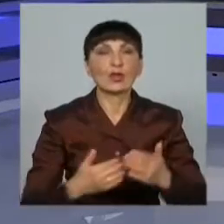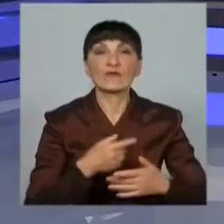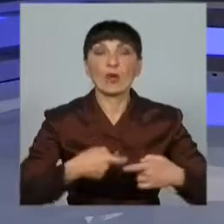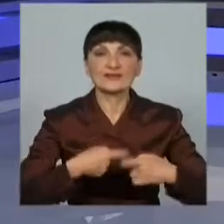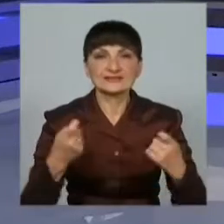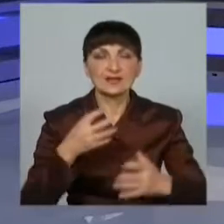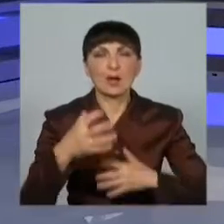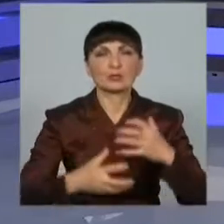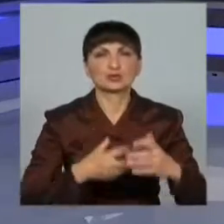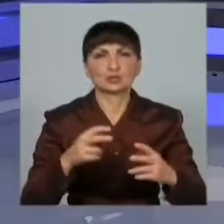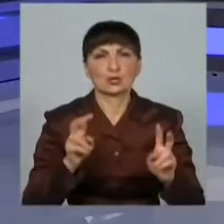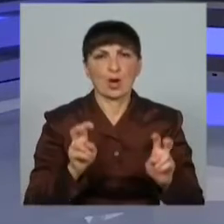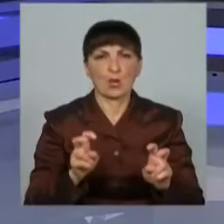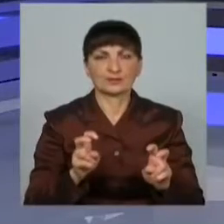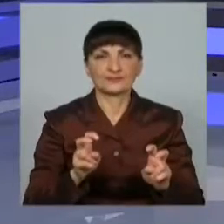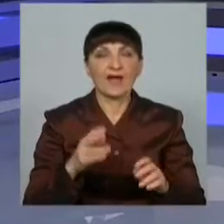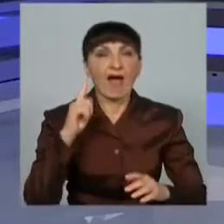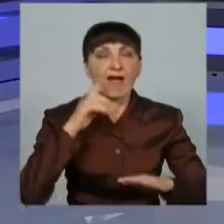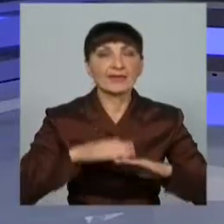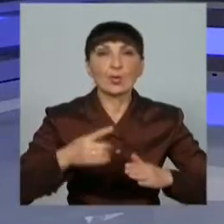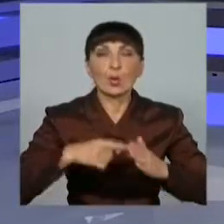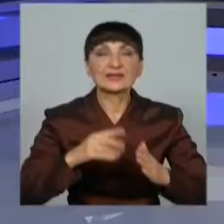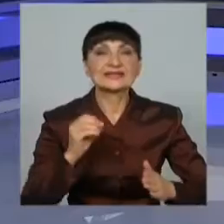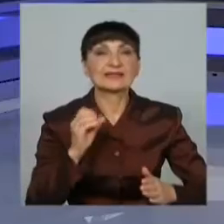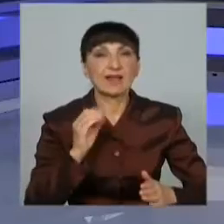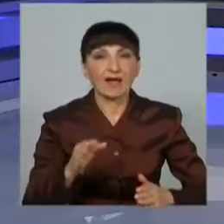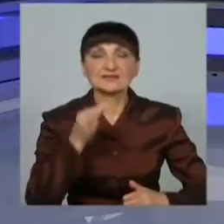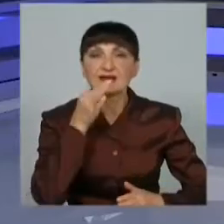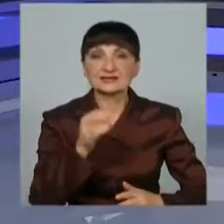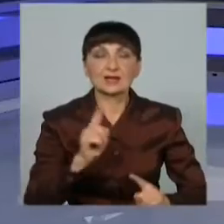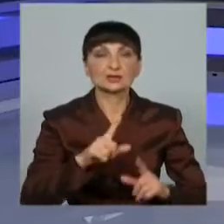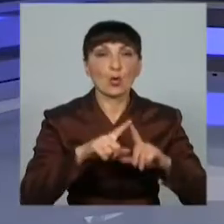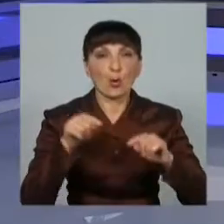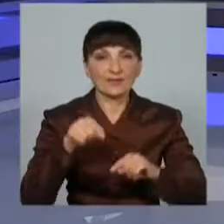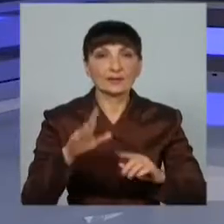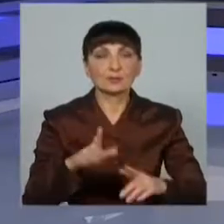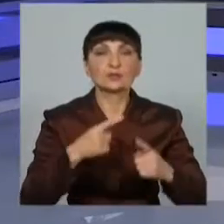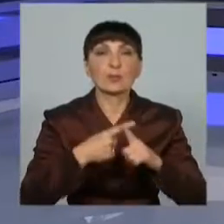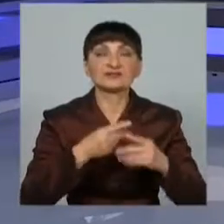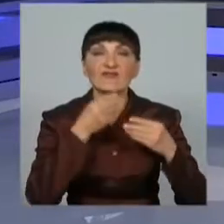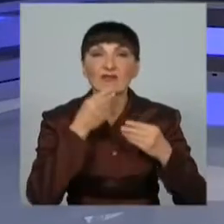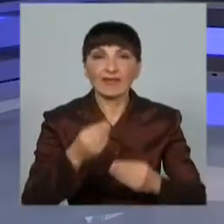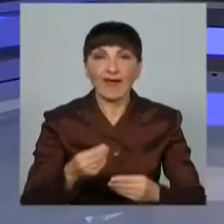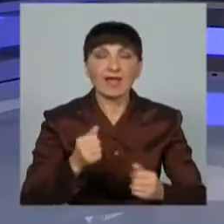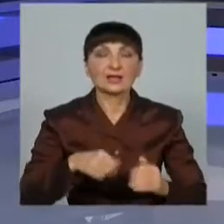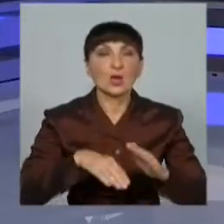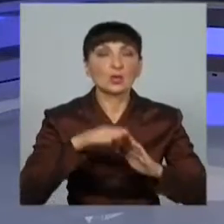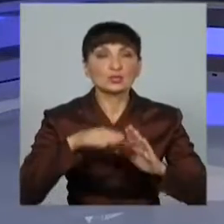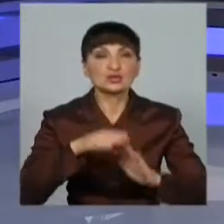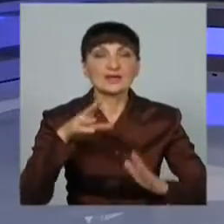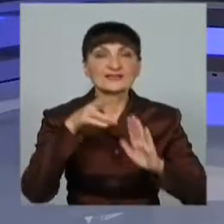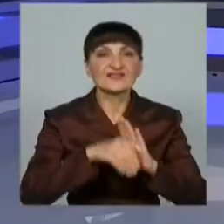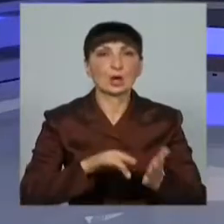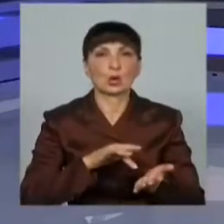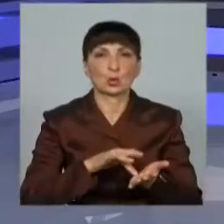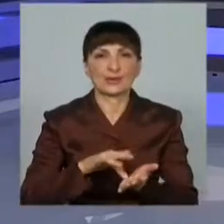гостиницу международного уровня. Аким города Бакыджан Сагентаев отметил, что объект окажет положительное влияние на улучшение сферы